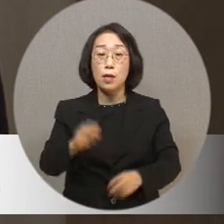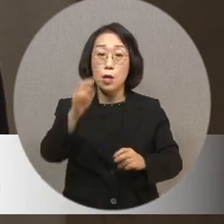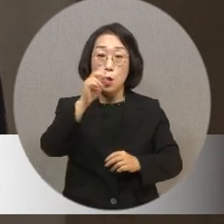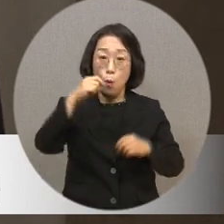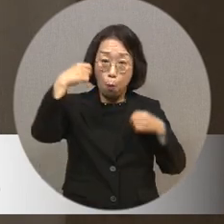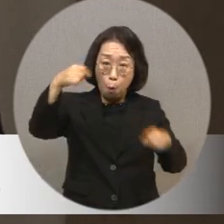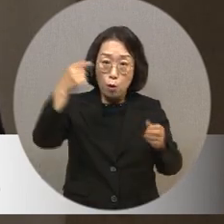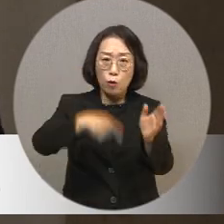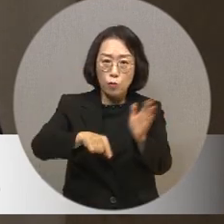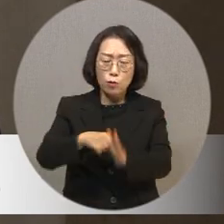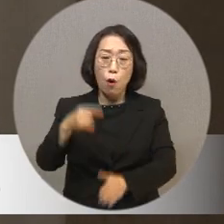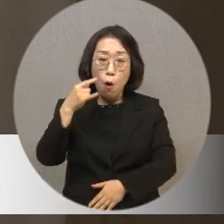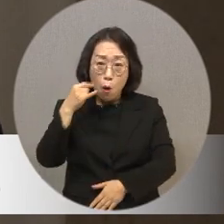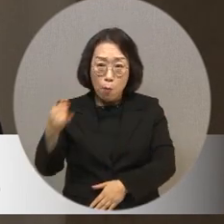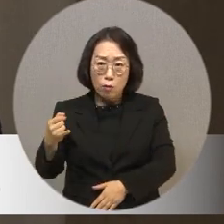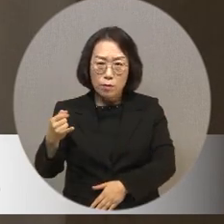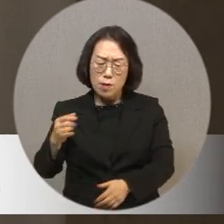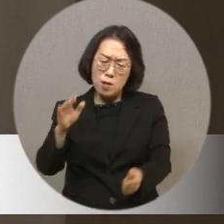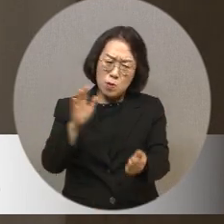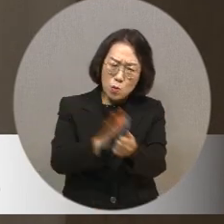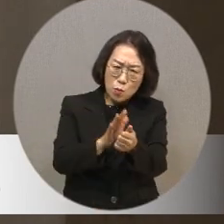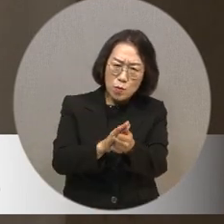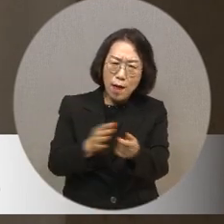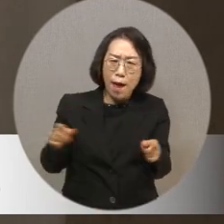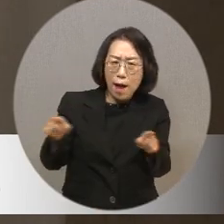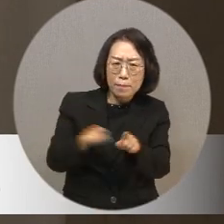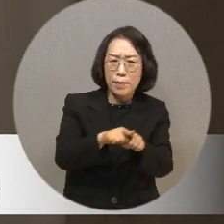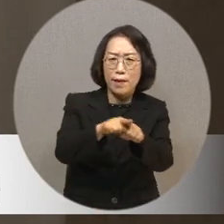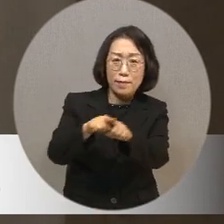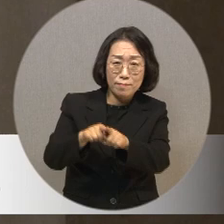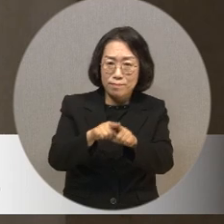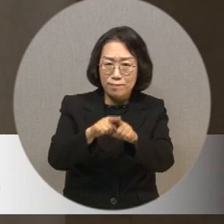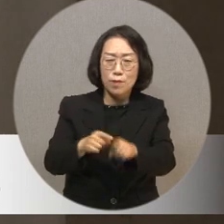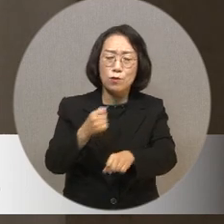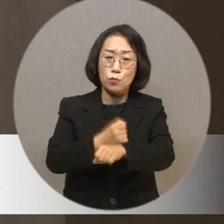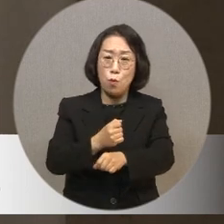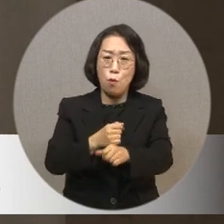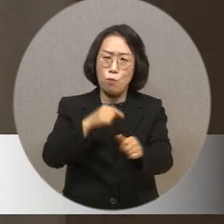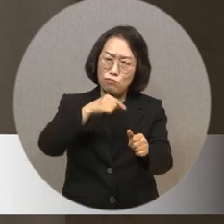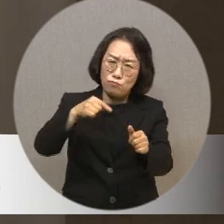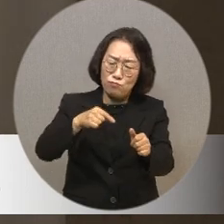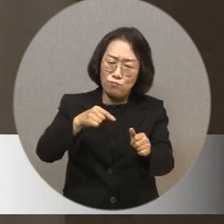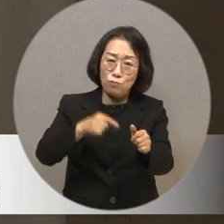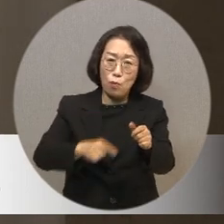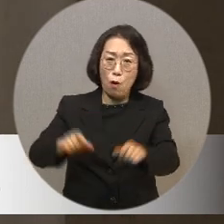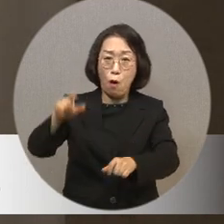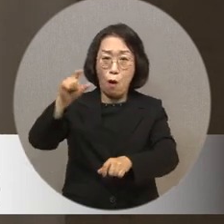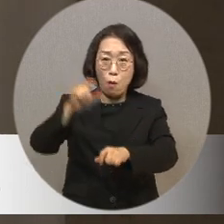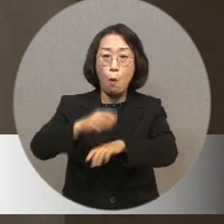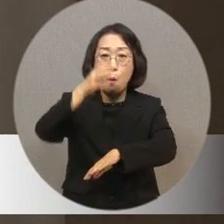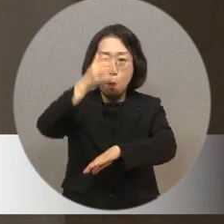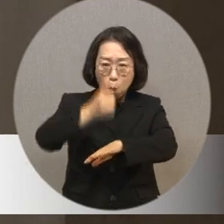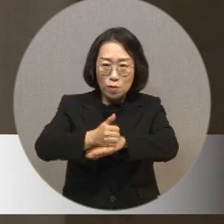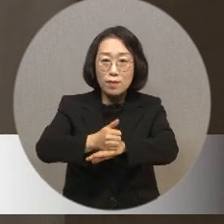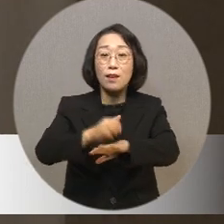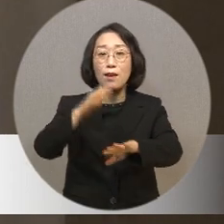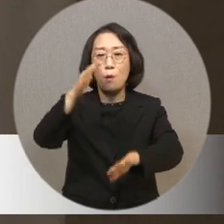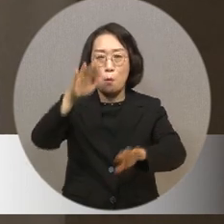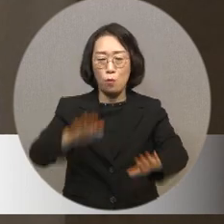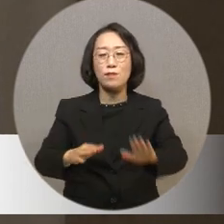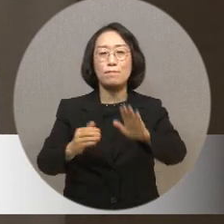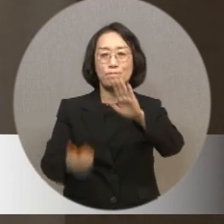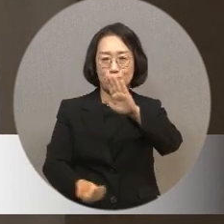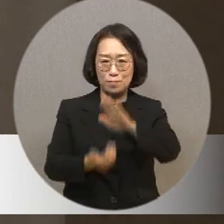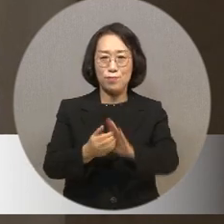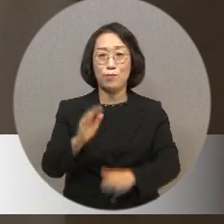위해서 어머님들은 지금까지 정말 많은 수고와 애쓰는 교육을 통해서 이 자리까지 오게 된 겁니다. 그래서